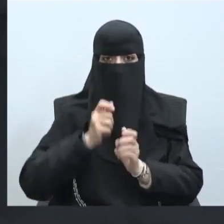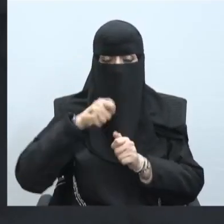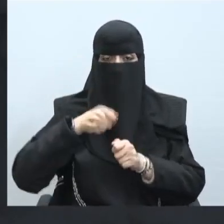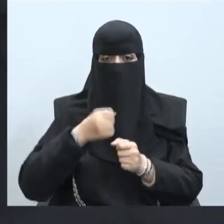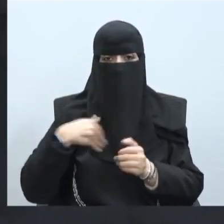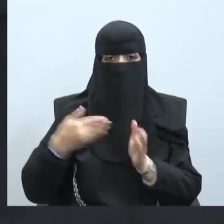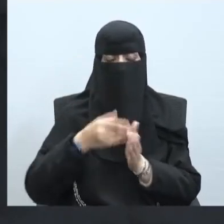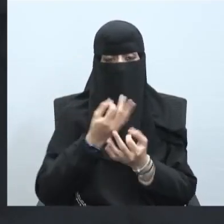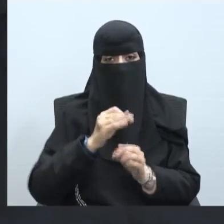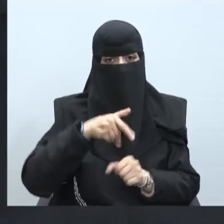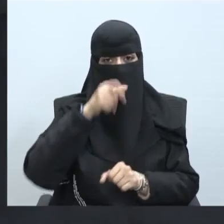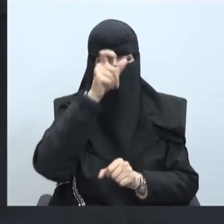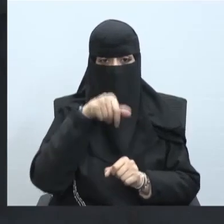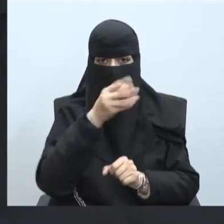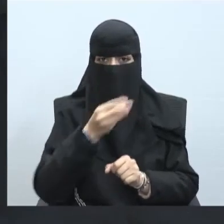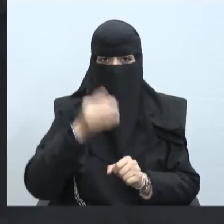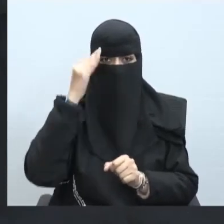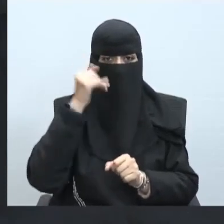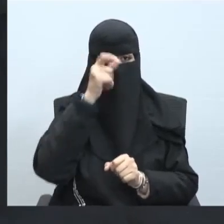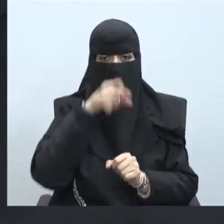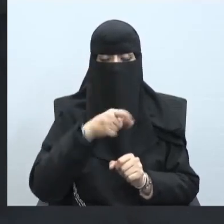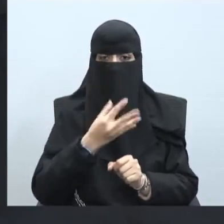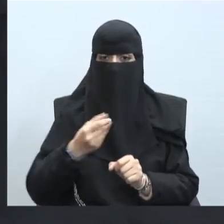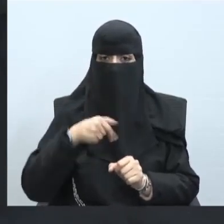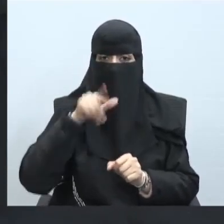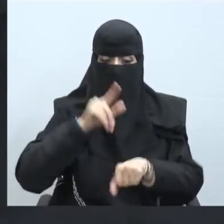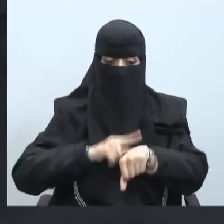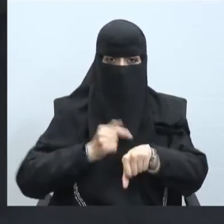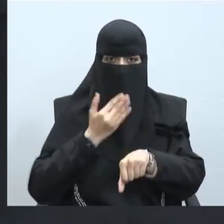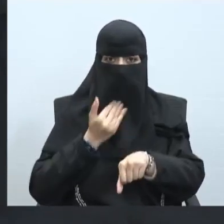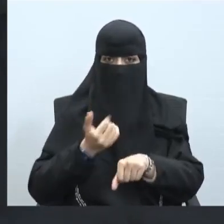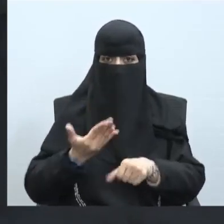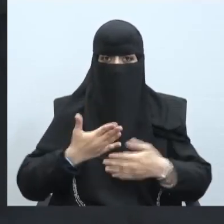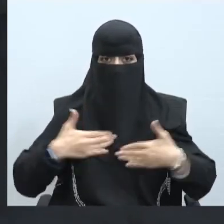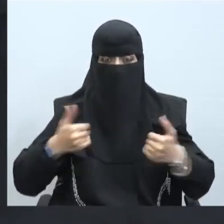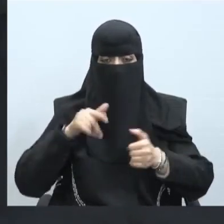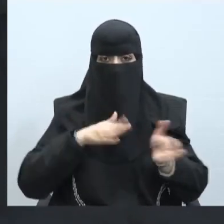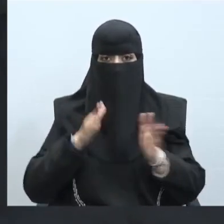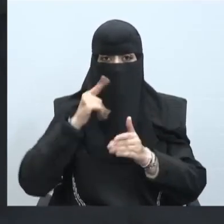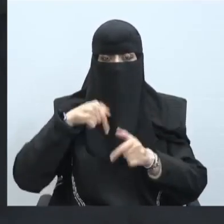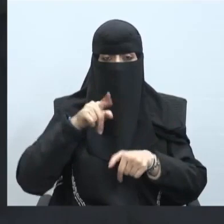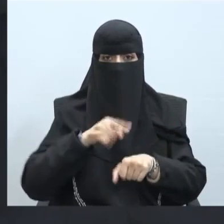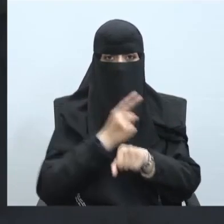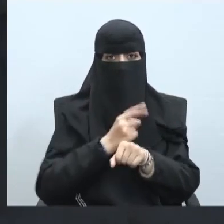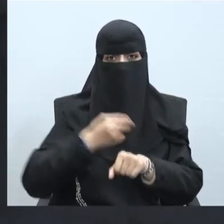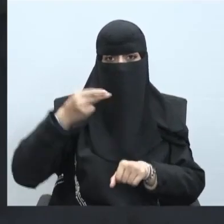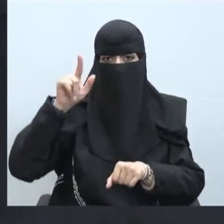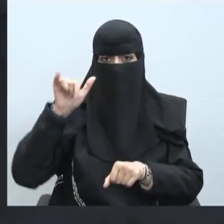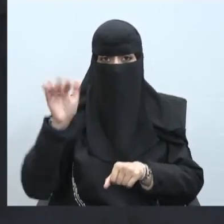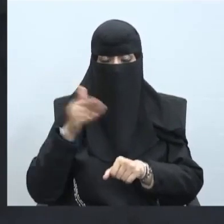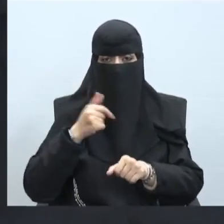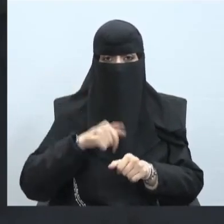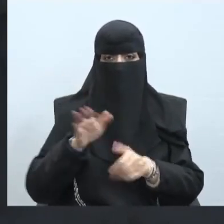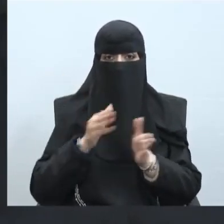واتم تسليم ابنائي الطلاب بنات الطالبات اسعد الله اوقاتكم بالخير والمسرات معكم معلمكم الاستاذ علي